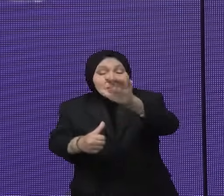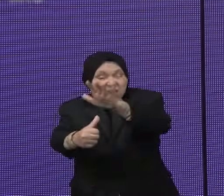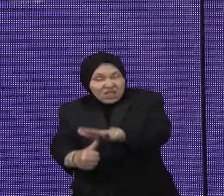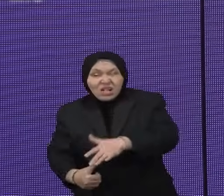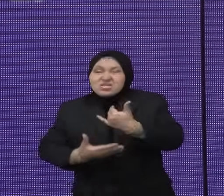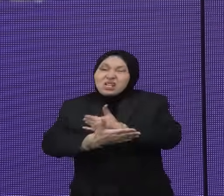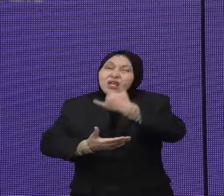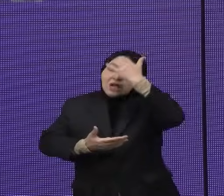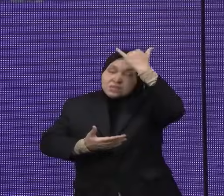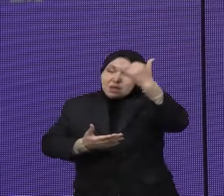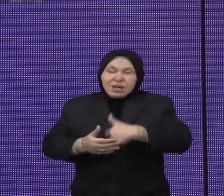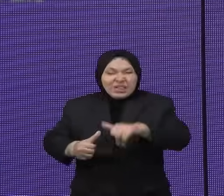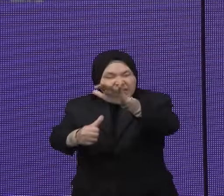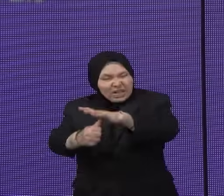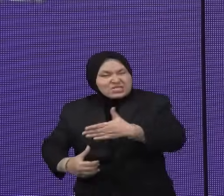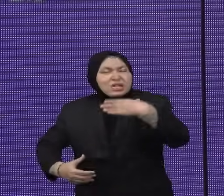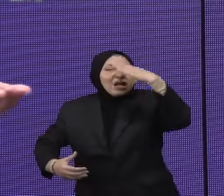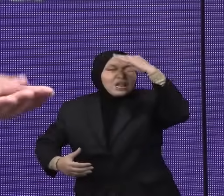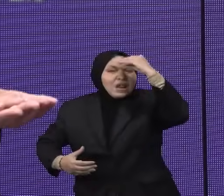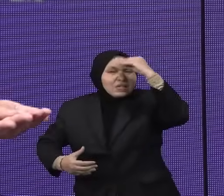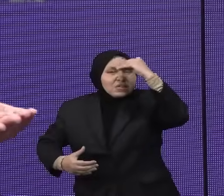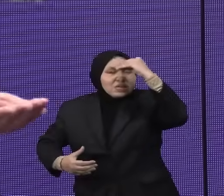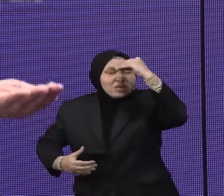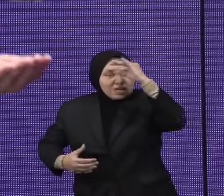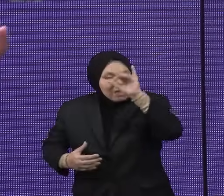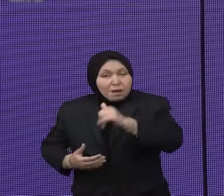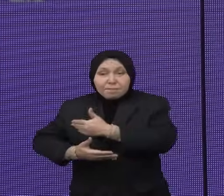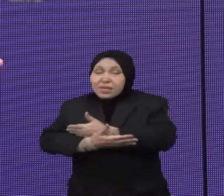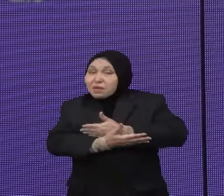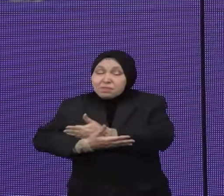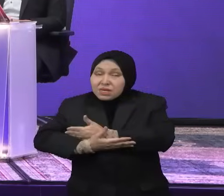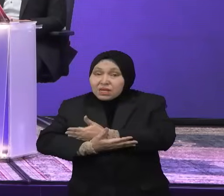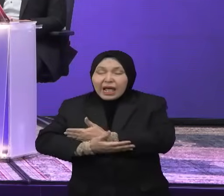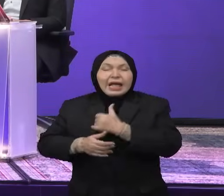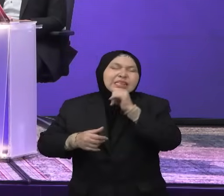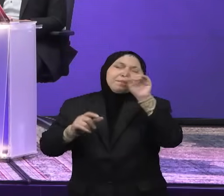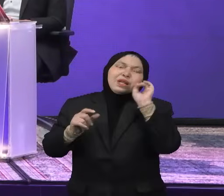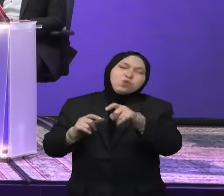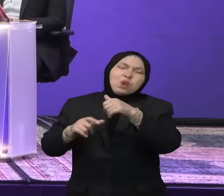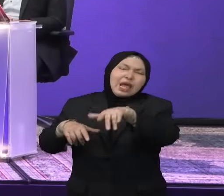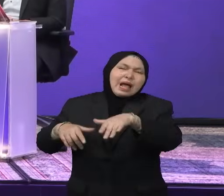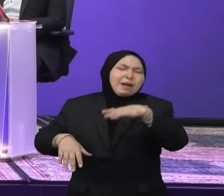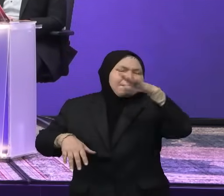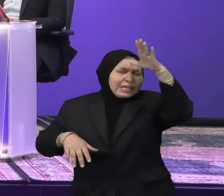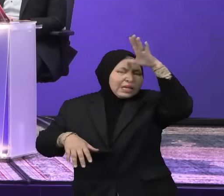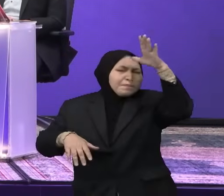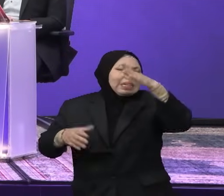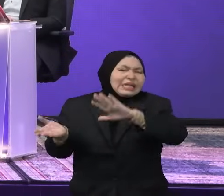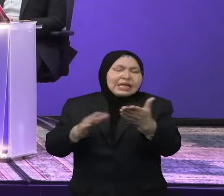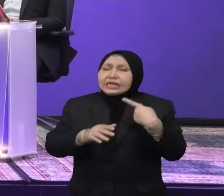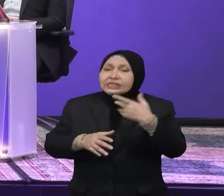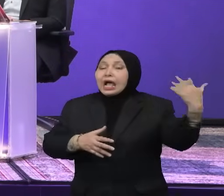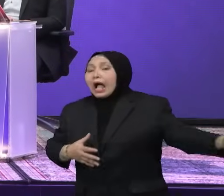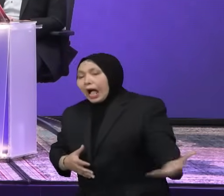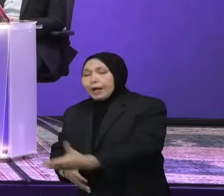yatim, menindas kepada anak lelaki yang baby, maksudnya pasal dia baby, nah, tak payahlah, ayah dia meninggal, kita pergi